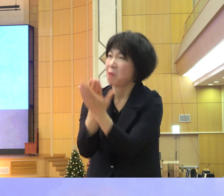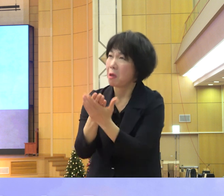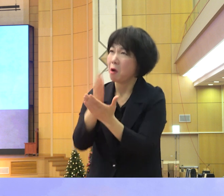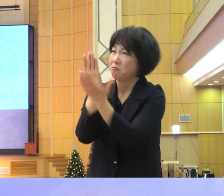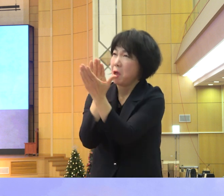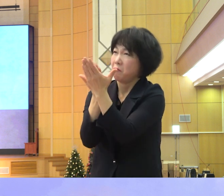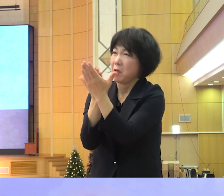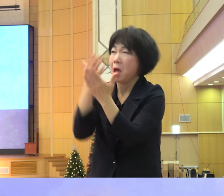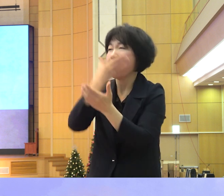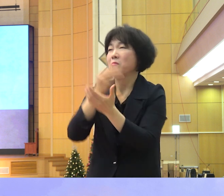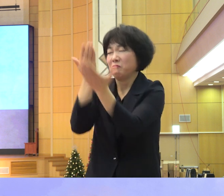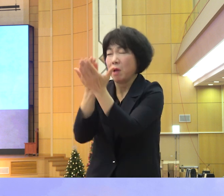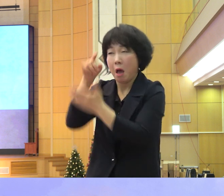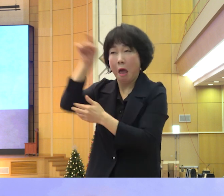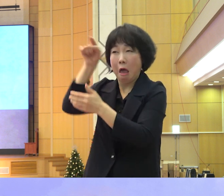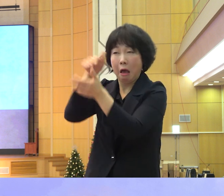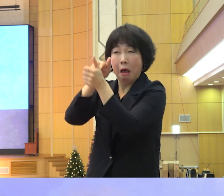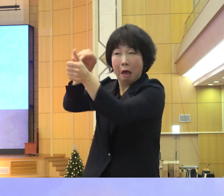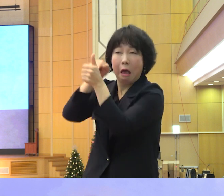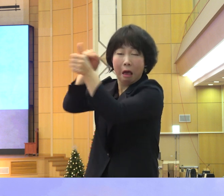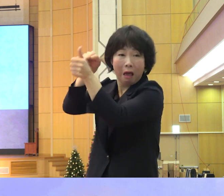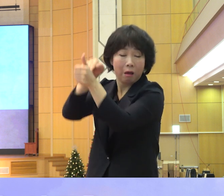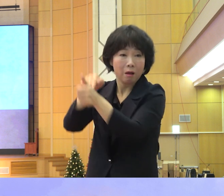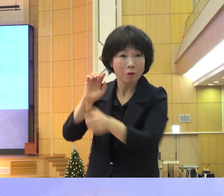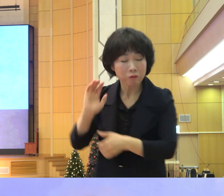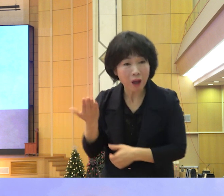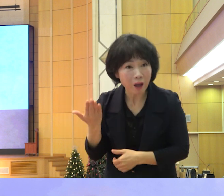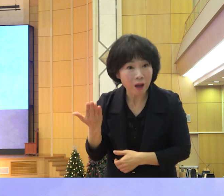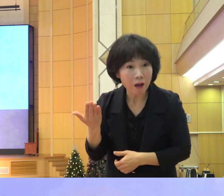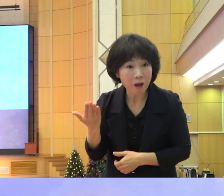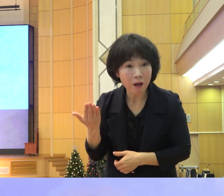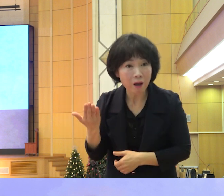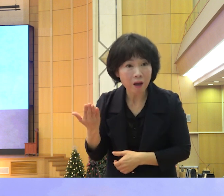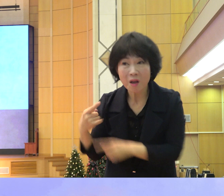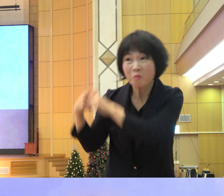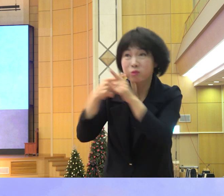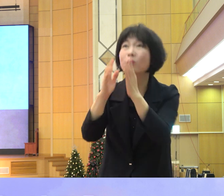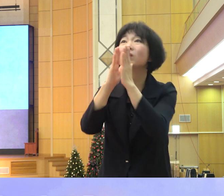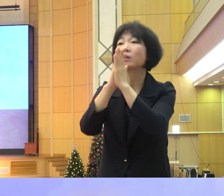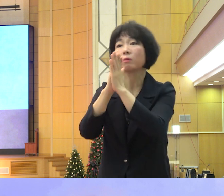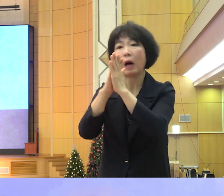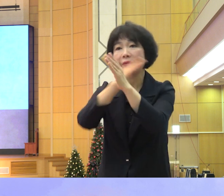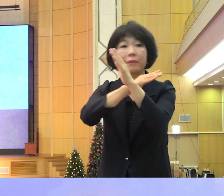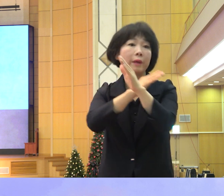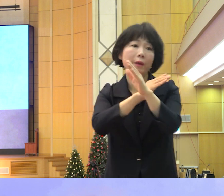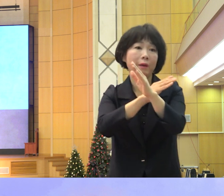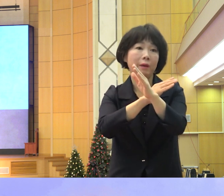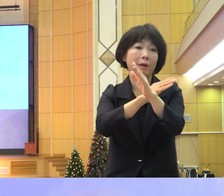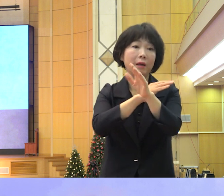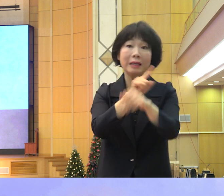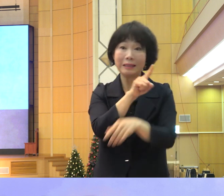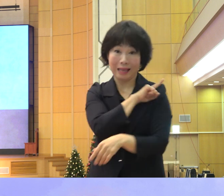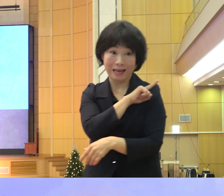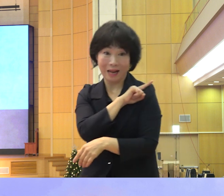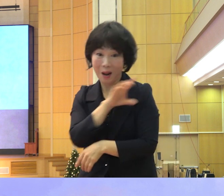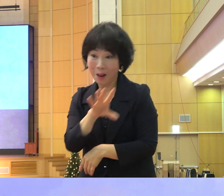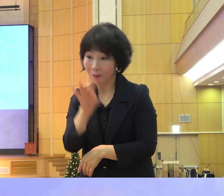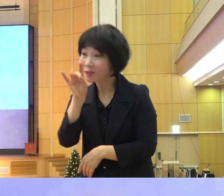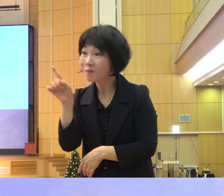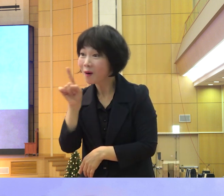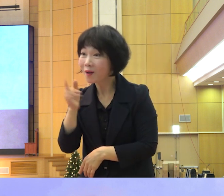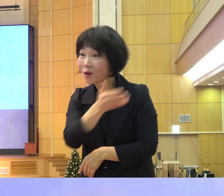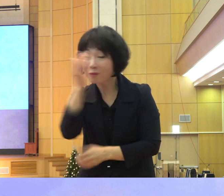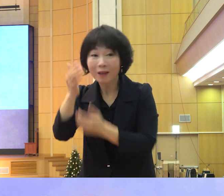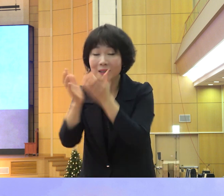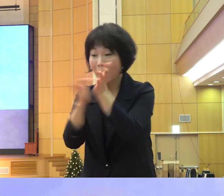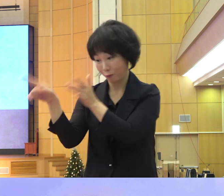주십시오, 행복해 주십시오 라고 기도만 하는데, 우리가 무조건 기도한다고 되는 것이 아니라 하나님의 자녀가